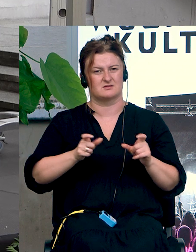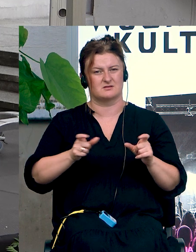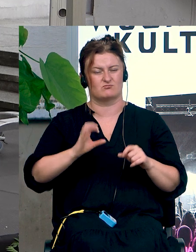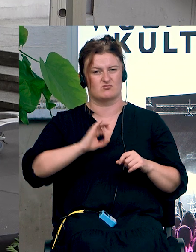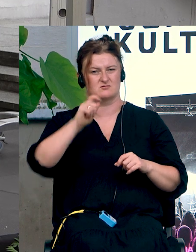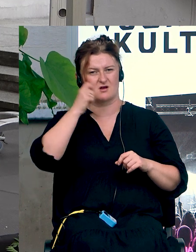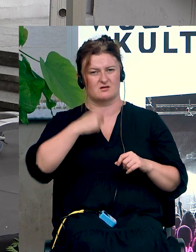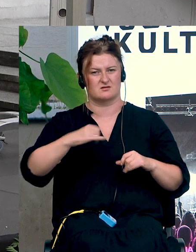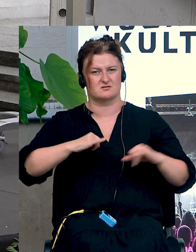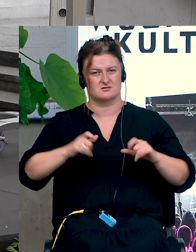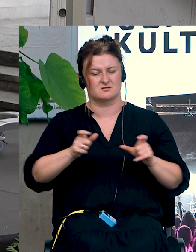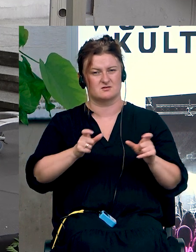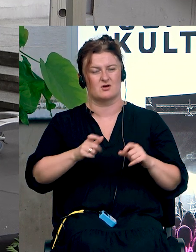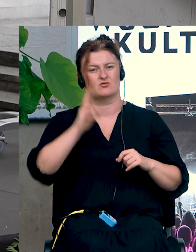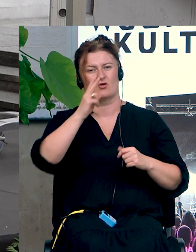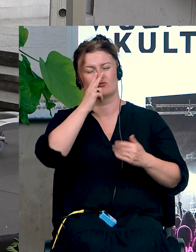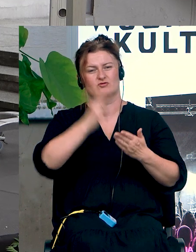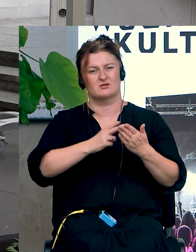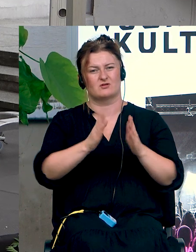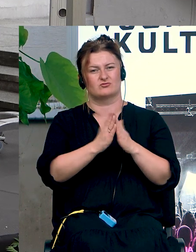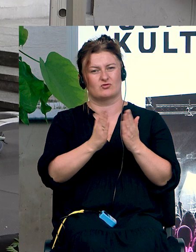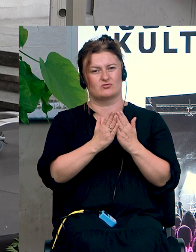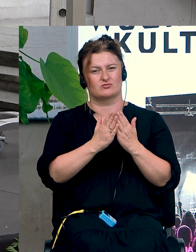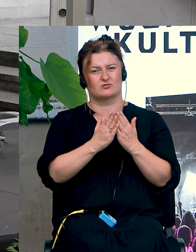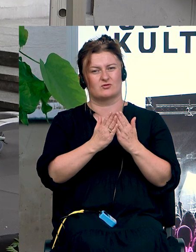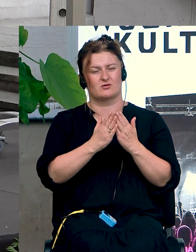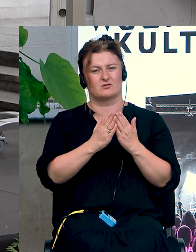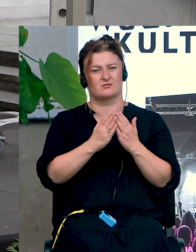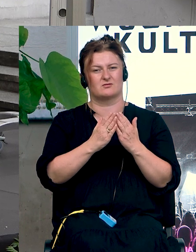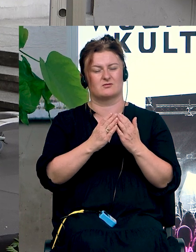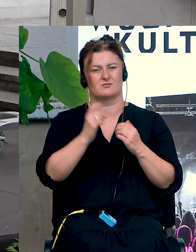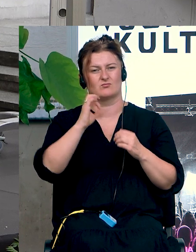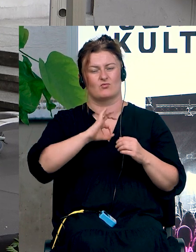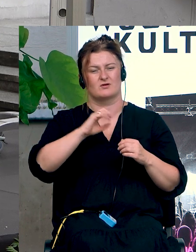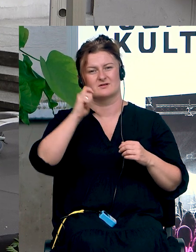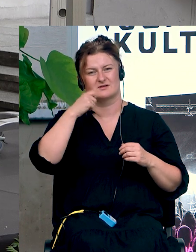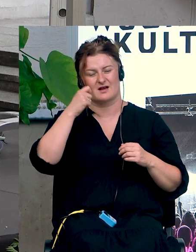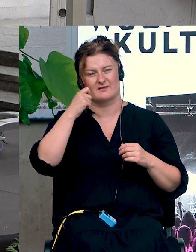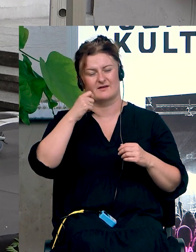багато в чому знає, про що йдеться, тому що багато історій з цієї книжки дійсно сталися.